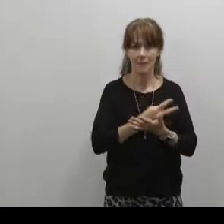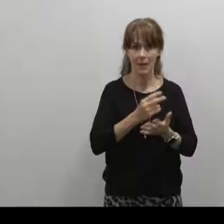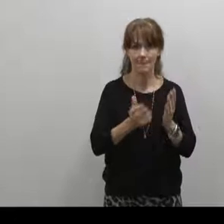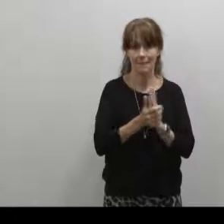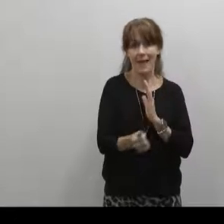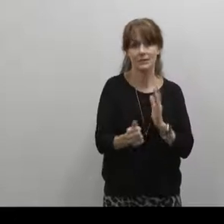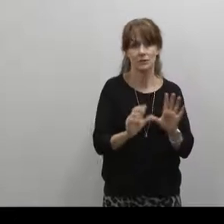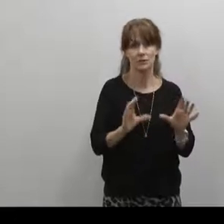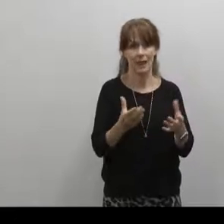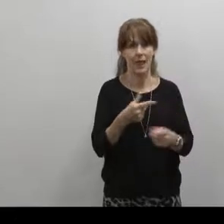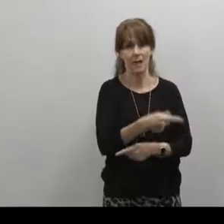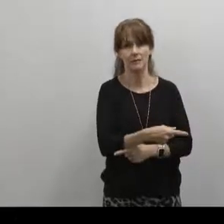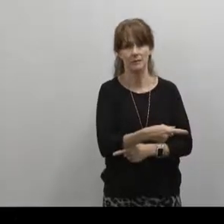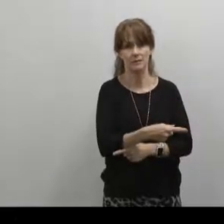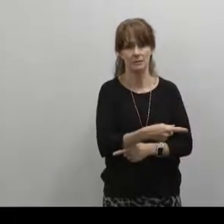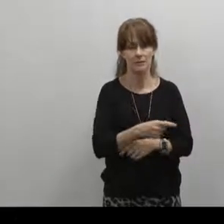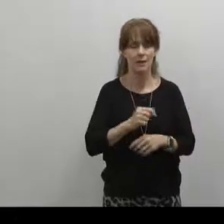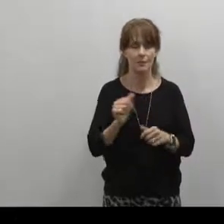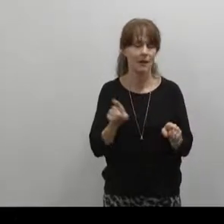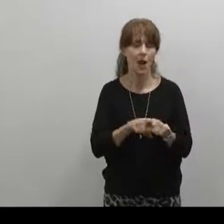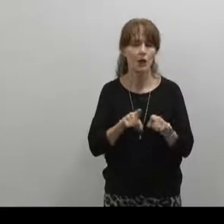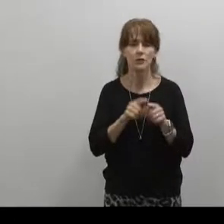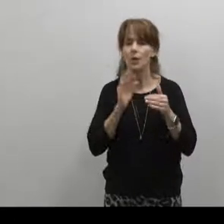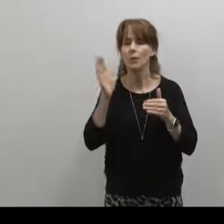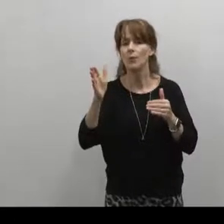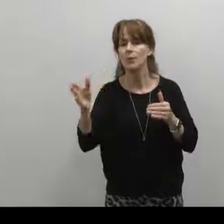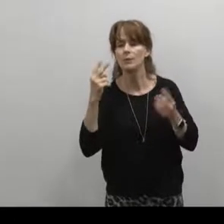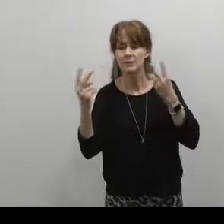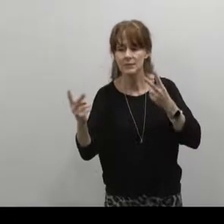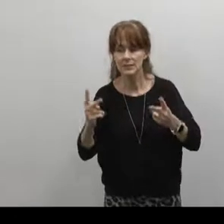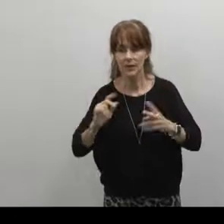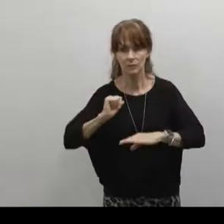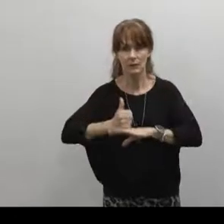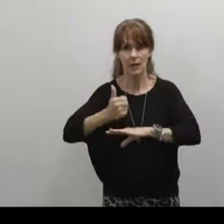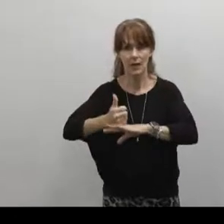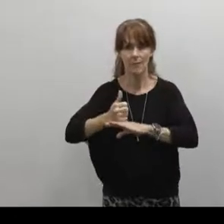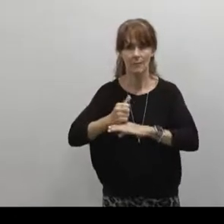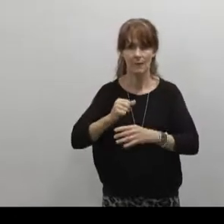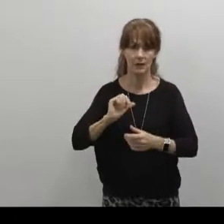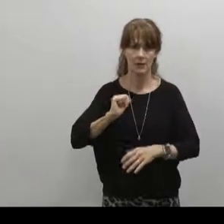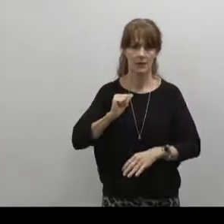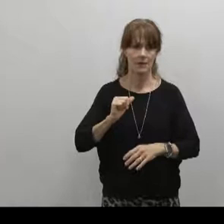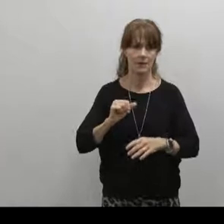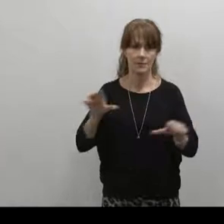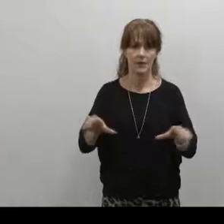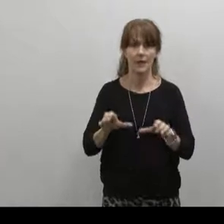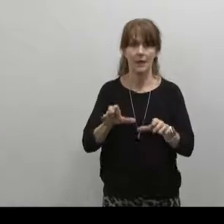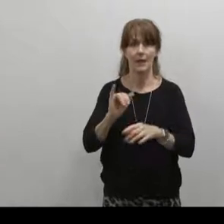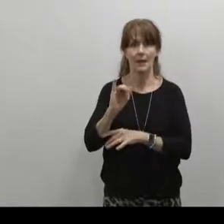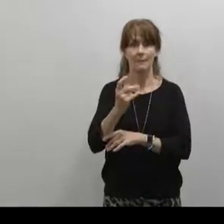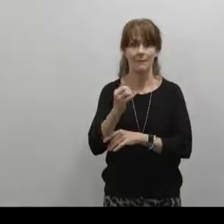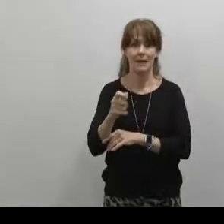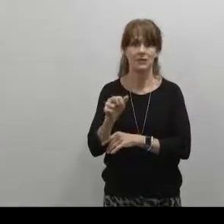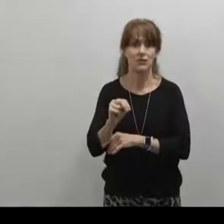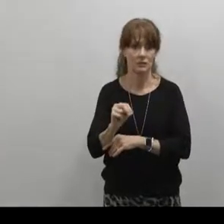bay bằng bình cách ca đây bì xâm bạc tía nâng sắc cập hiệp